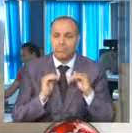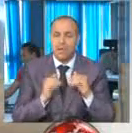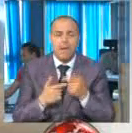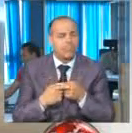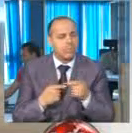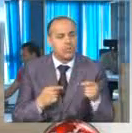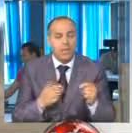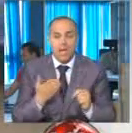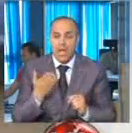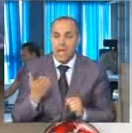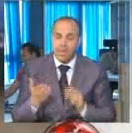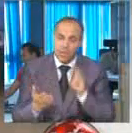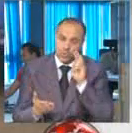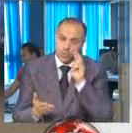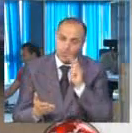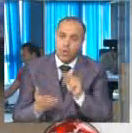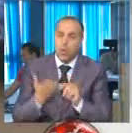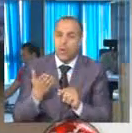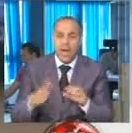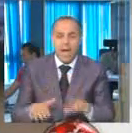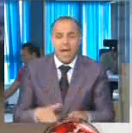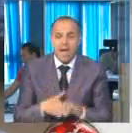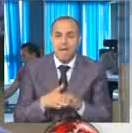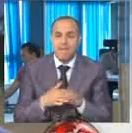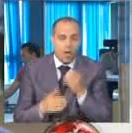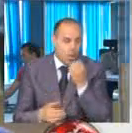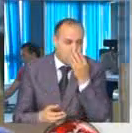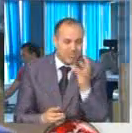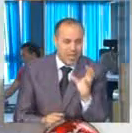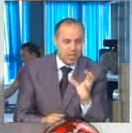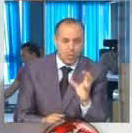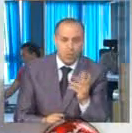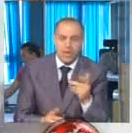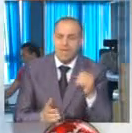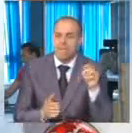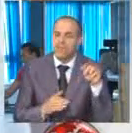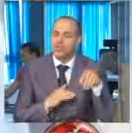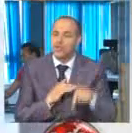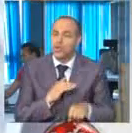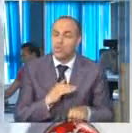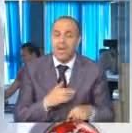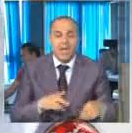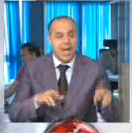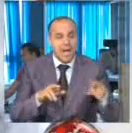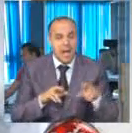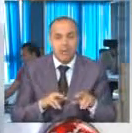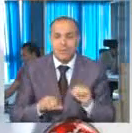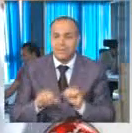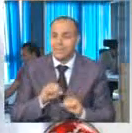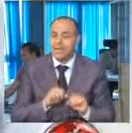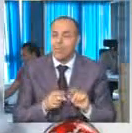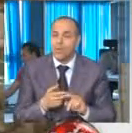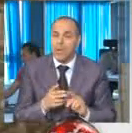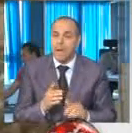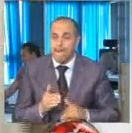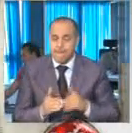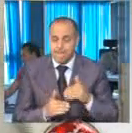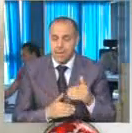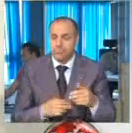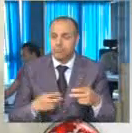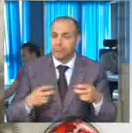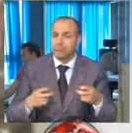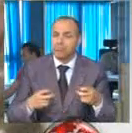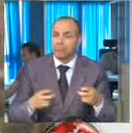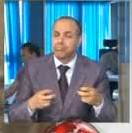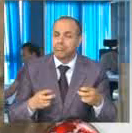متعددة تشهدها فعاليات مهرجان ورود الرمال برمادة العائد إلى الانتظام بعد توقف